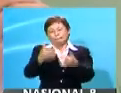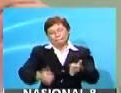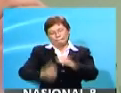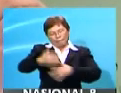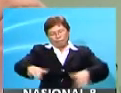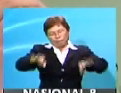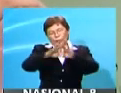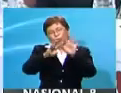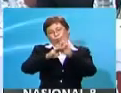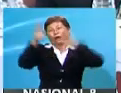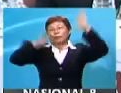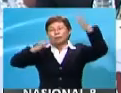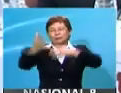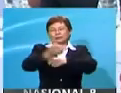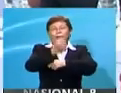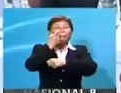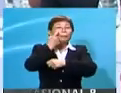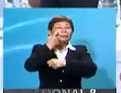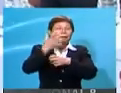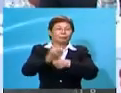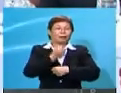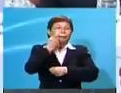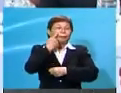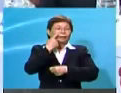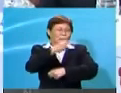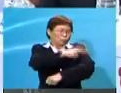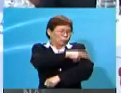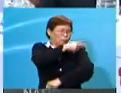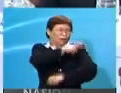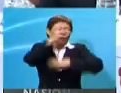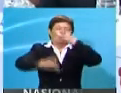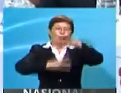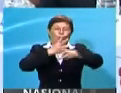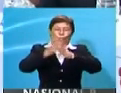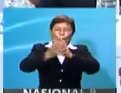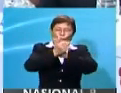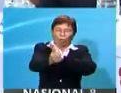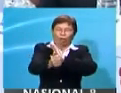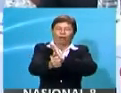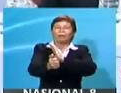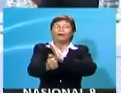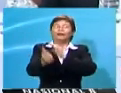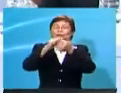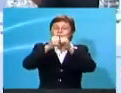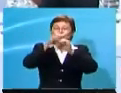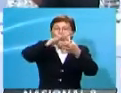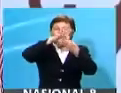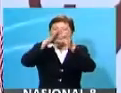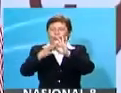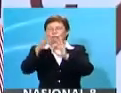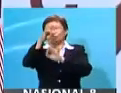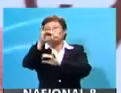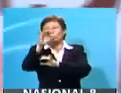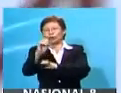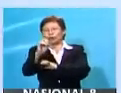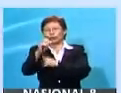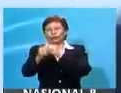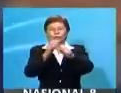wakil negara memungut mata dalam ranking dunia dalam misi melayakkan diri ke sukan olimpik Rio